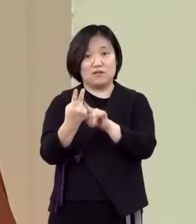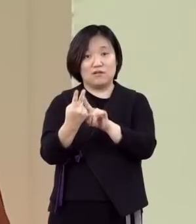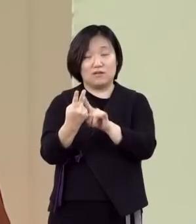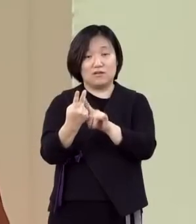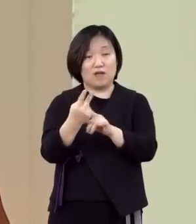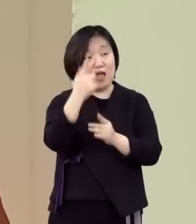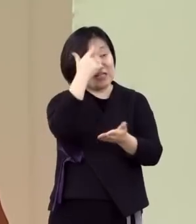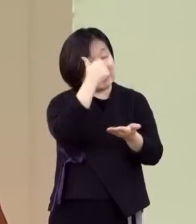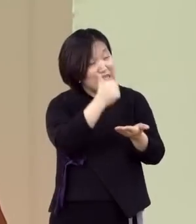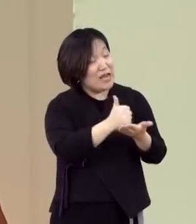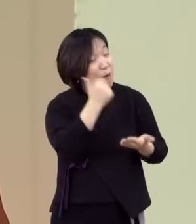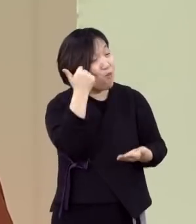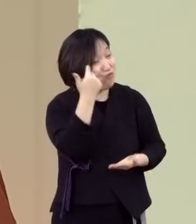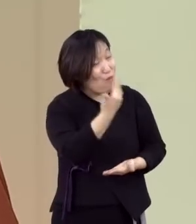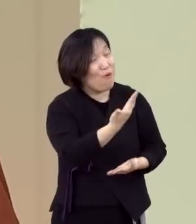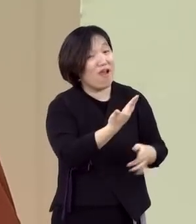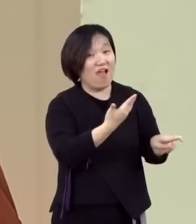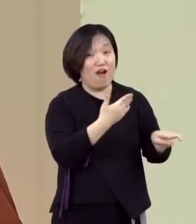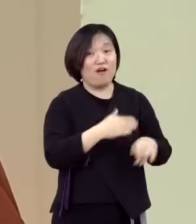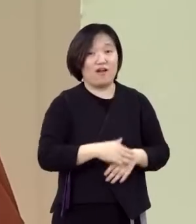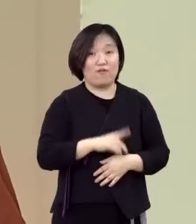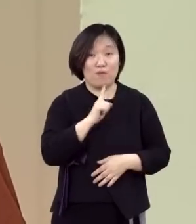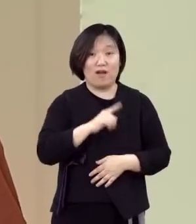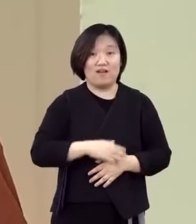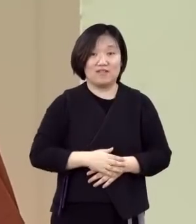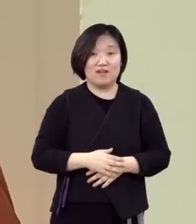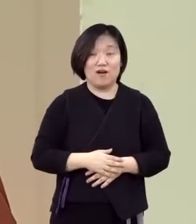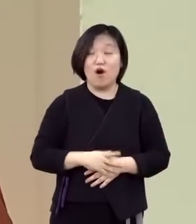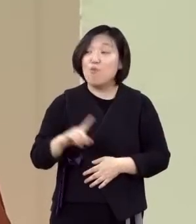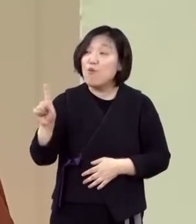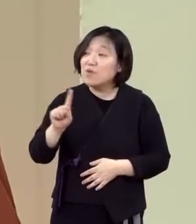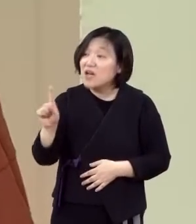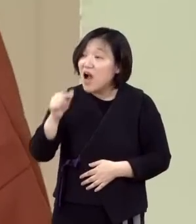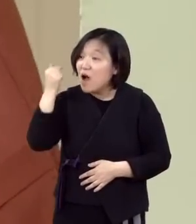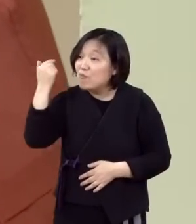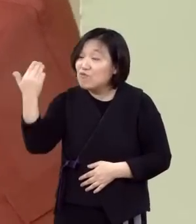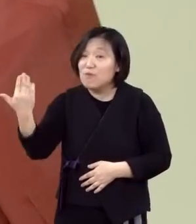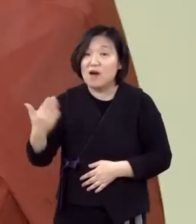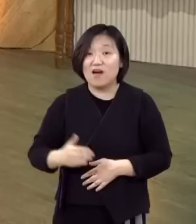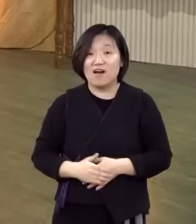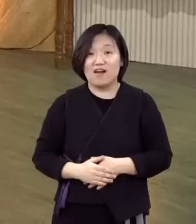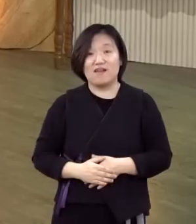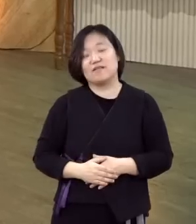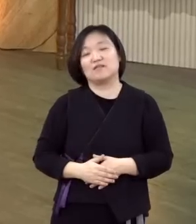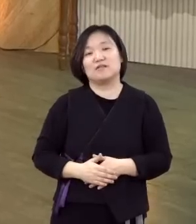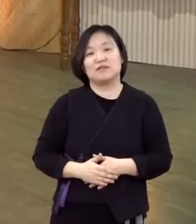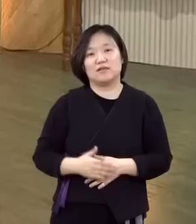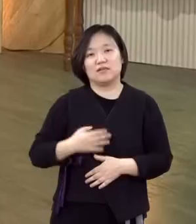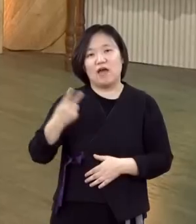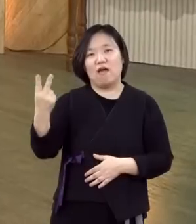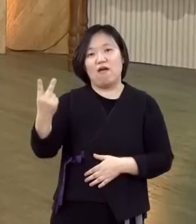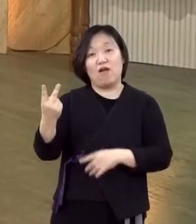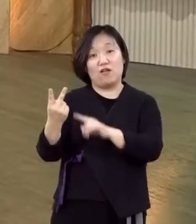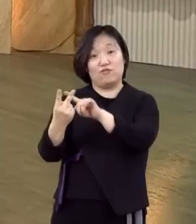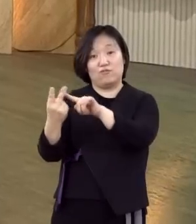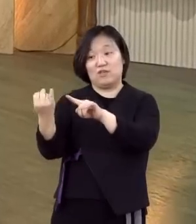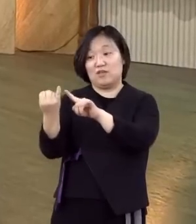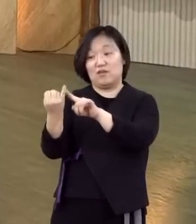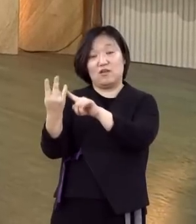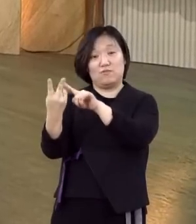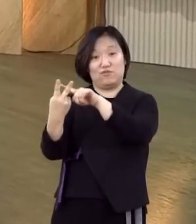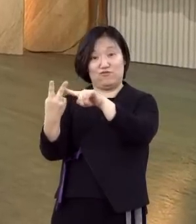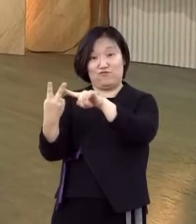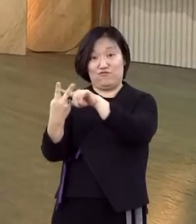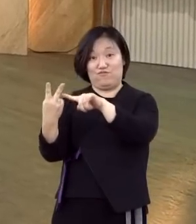이말했다. 그두여자는뭘하고있었던걸까?알고보니 그두여성은 시누이와그녀